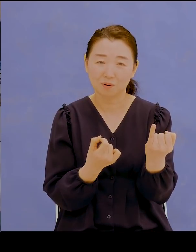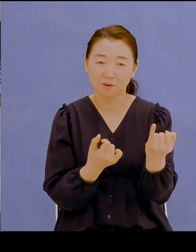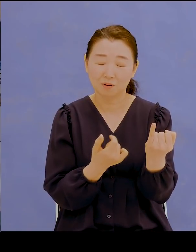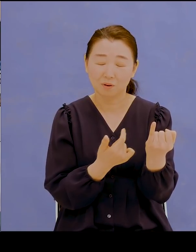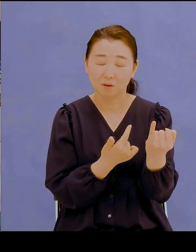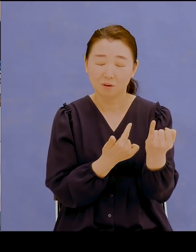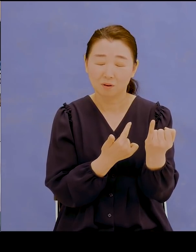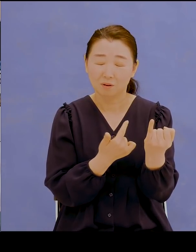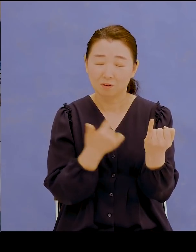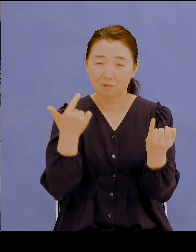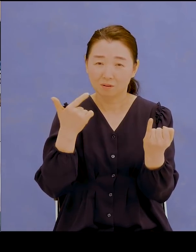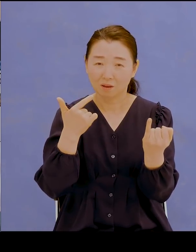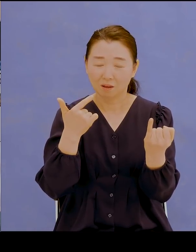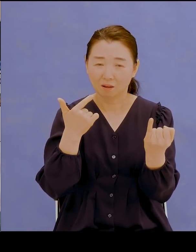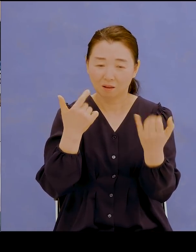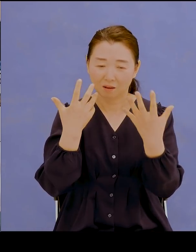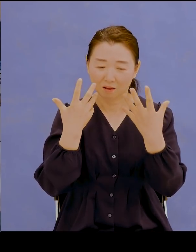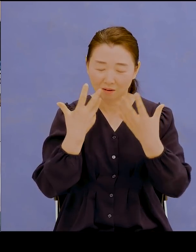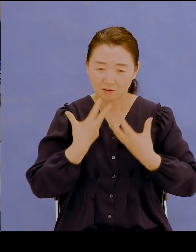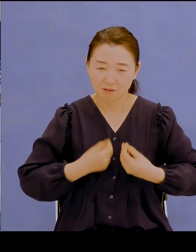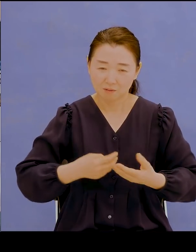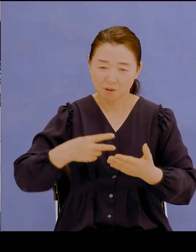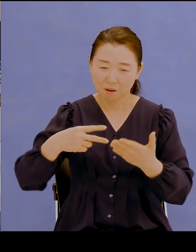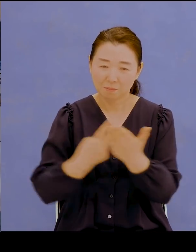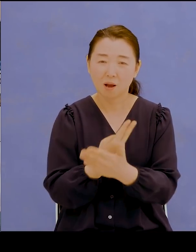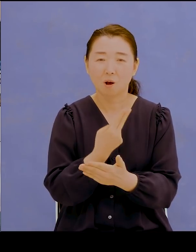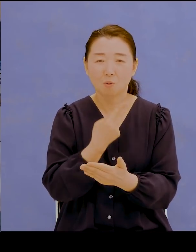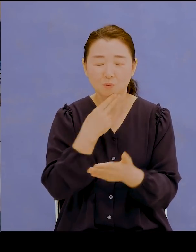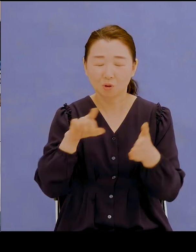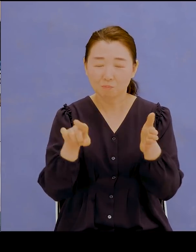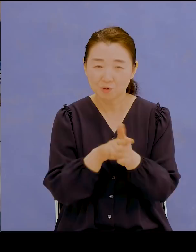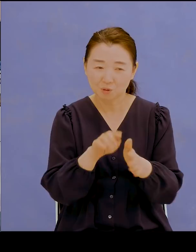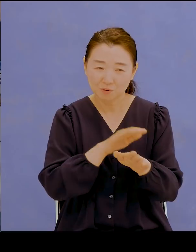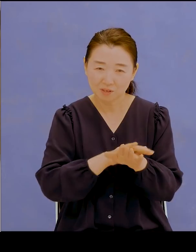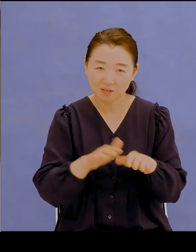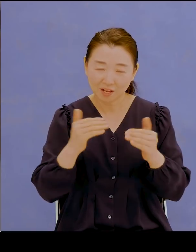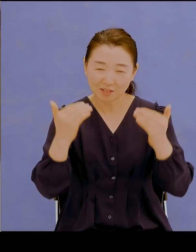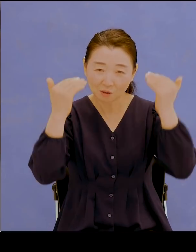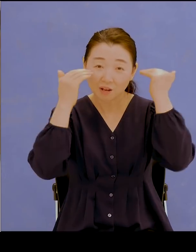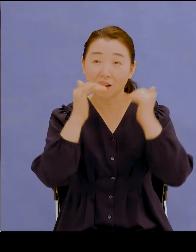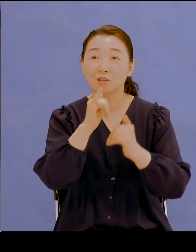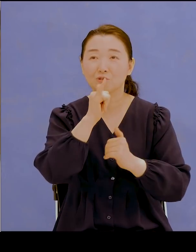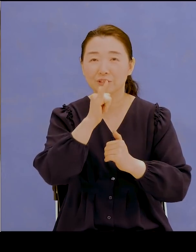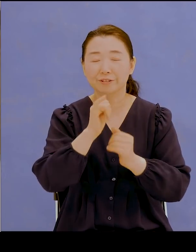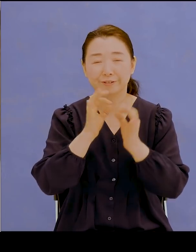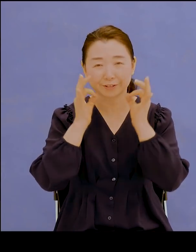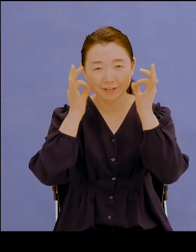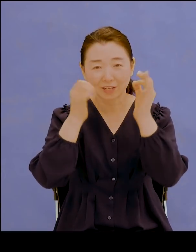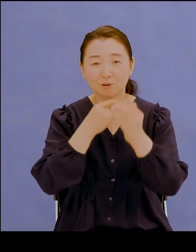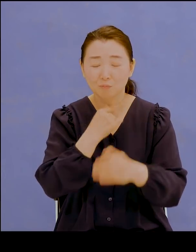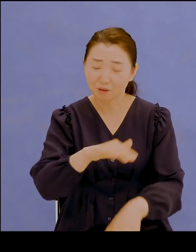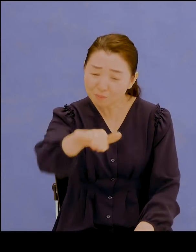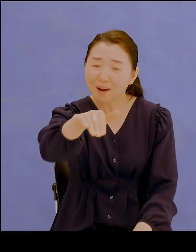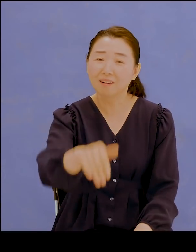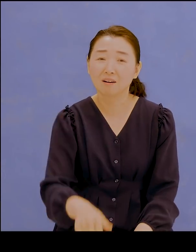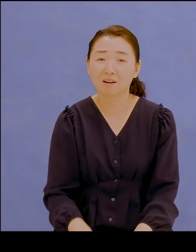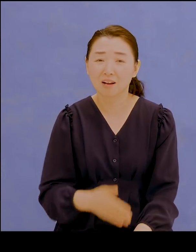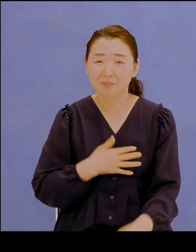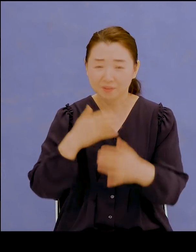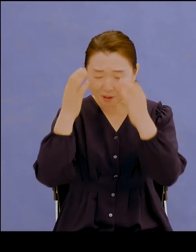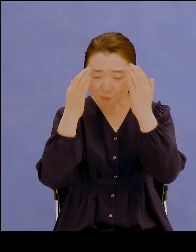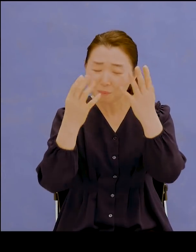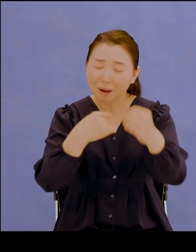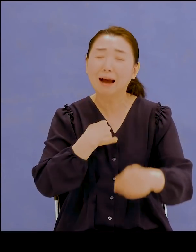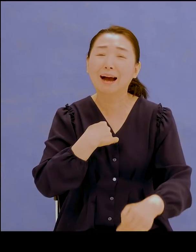크게 나락으로 떨어지지 않으면서 이 신앙이 이렇게 성장할 수 있기를 간절히 바라봅니다. 이봐요. 나